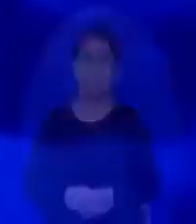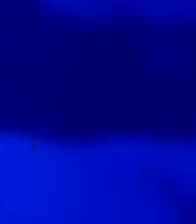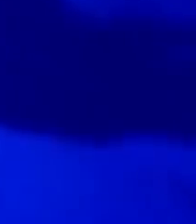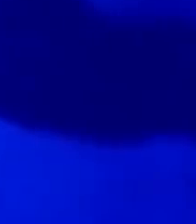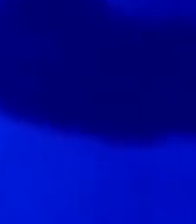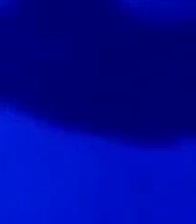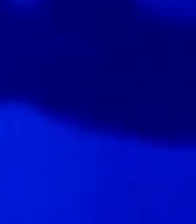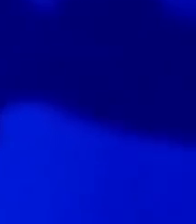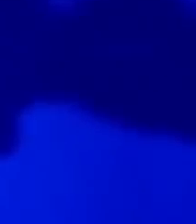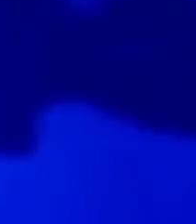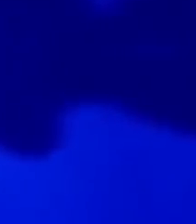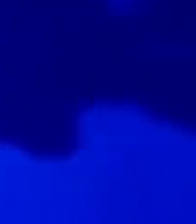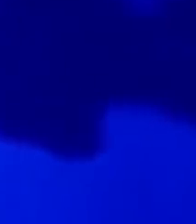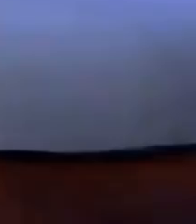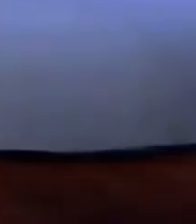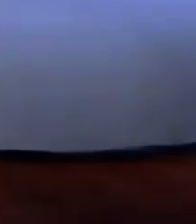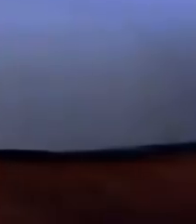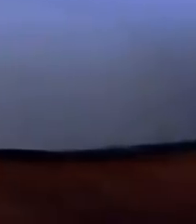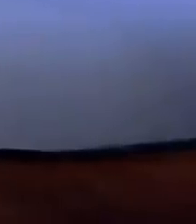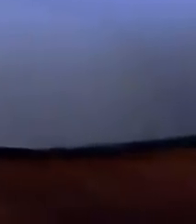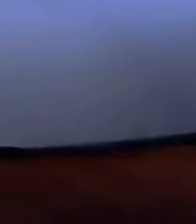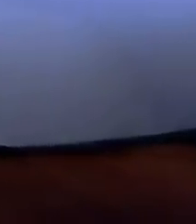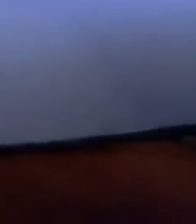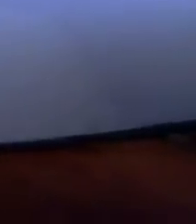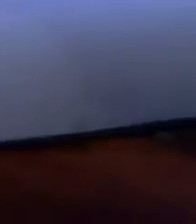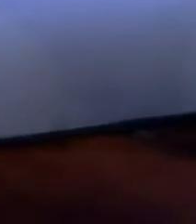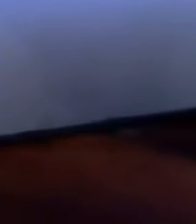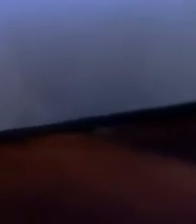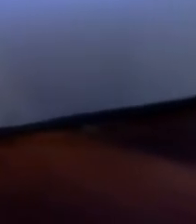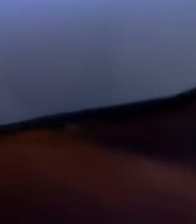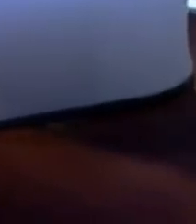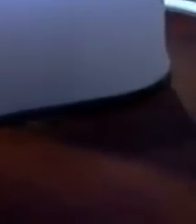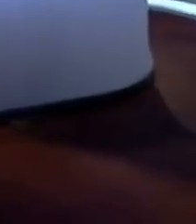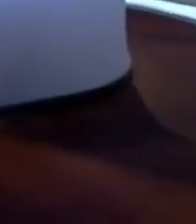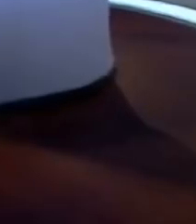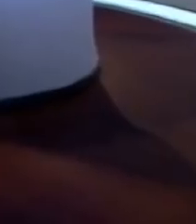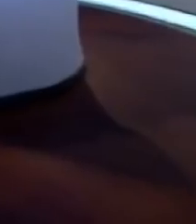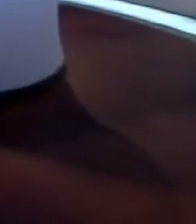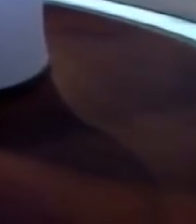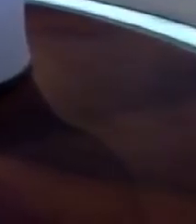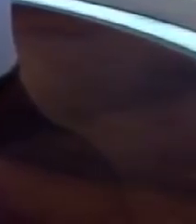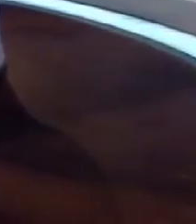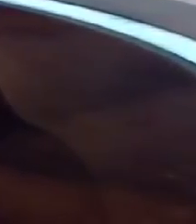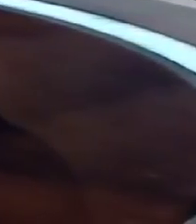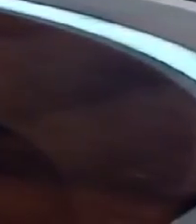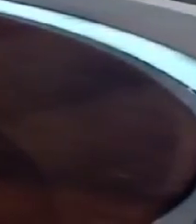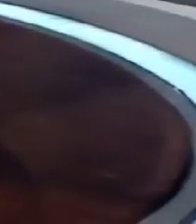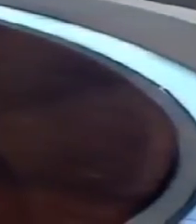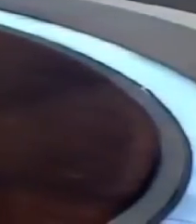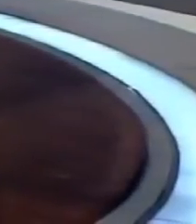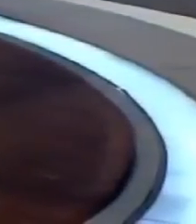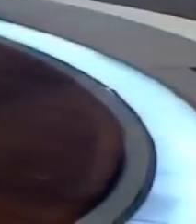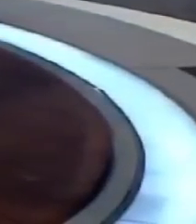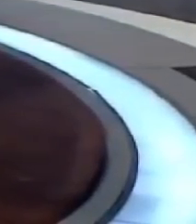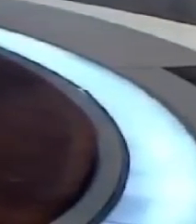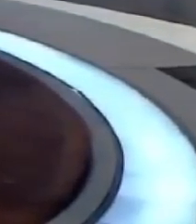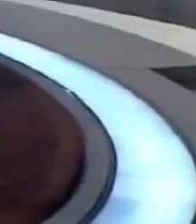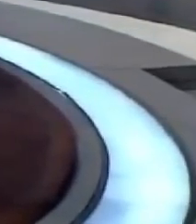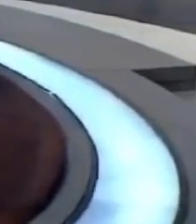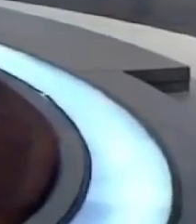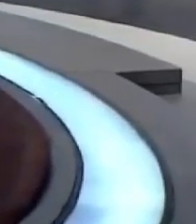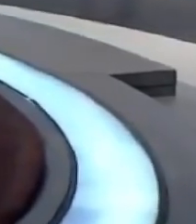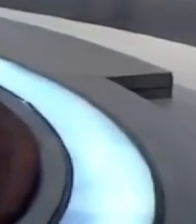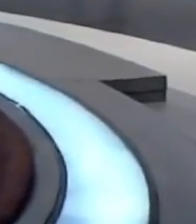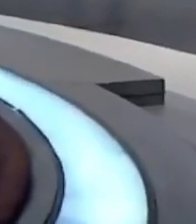Үзэгчдээ олон улсын хүрээнд анхаарал татаж байгаа гол үйл явдлын мэдээлүүдээс танилцууллаа. Олон улсын мэдээлэлээс орчуулагч редактор Ариун Чимэг тав хөндрүүлээ. Үргэлжлүүлэн спортын мэдээ